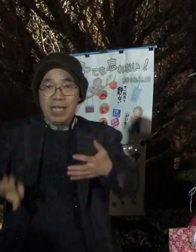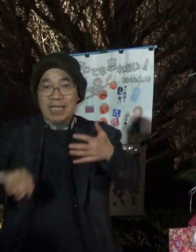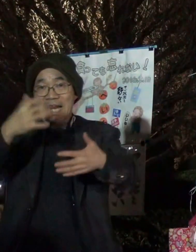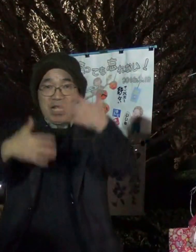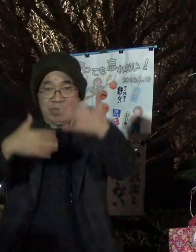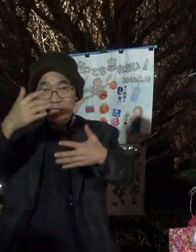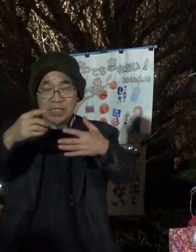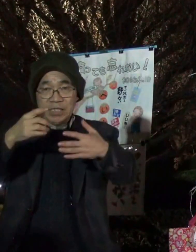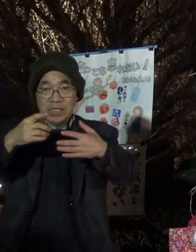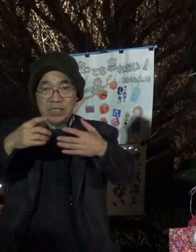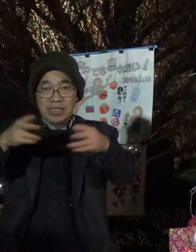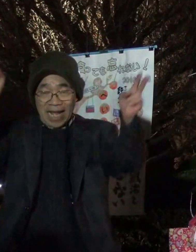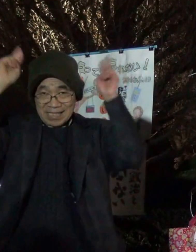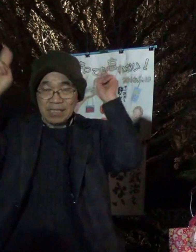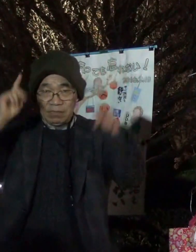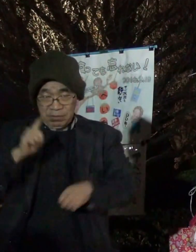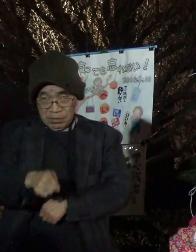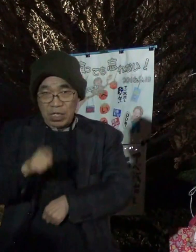しょ。